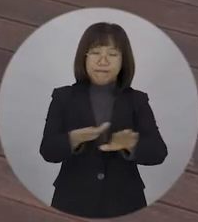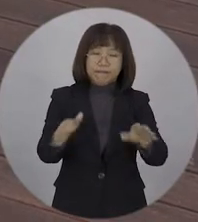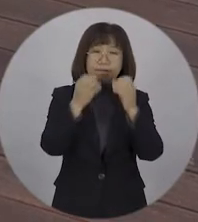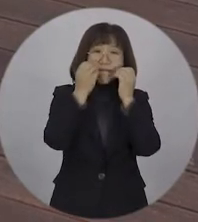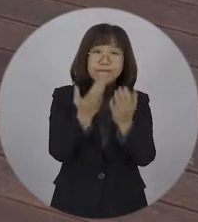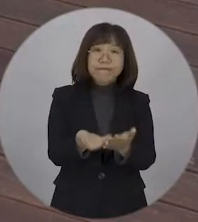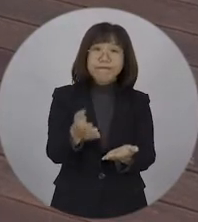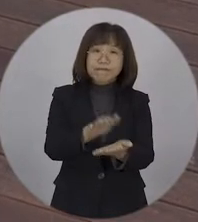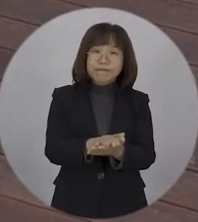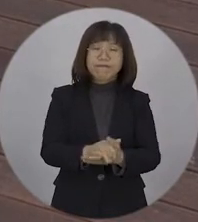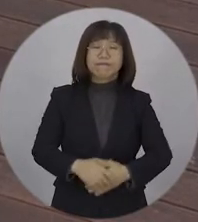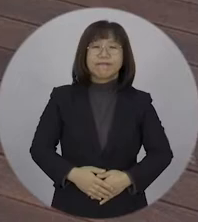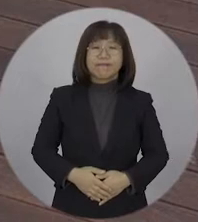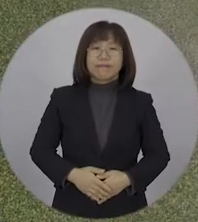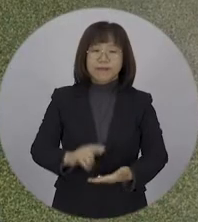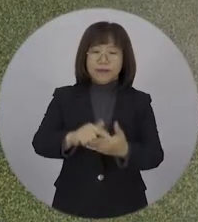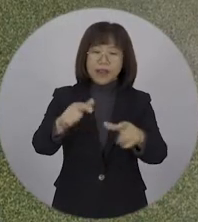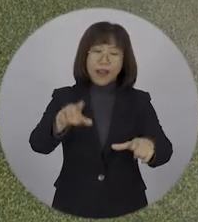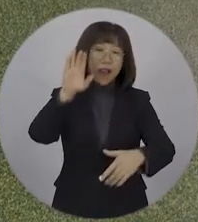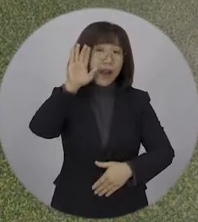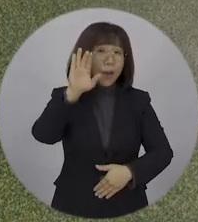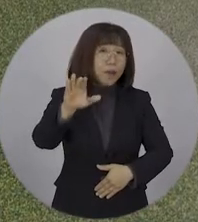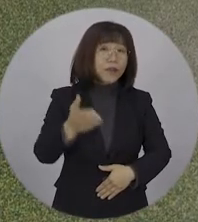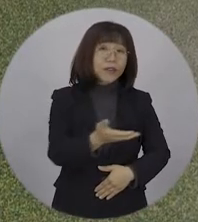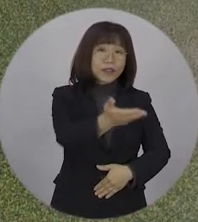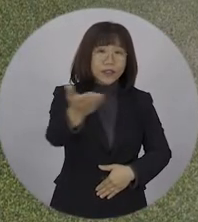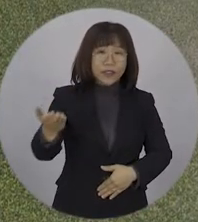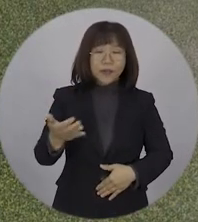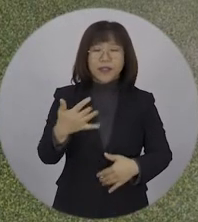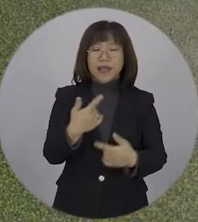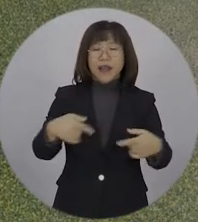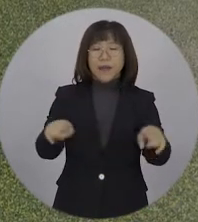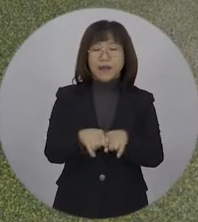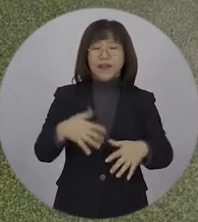고려했습니다. 한편 강서구는 앞으로도 구민